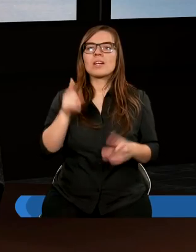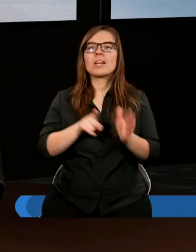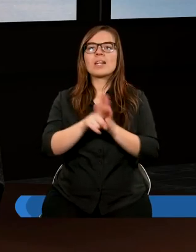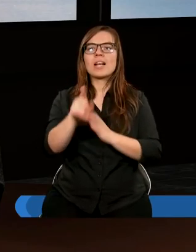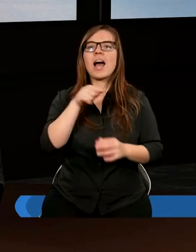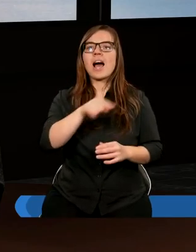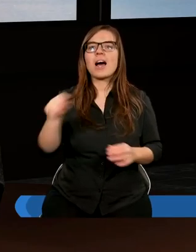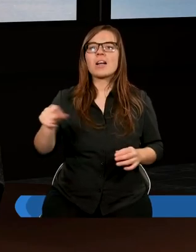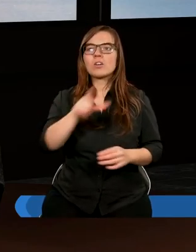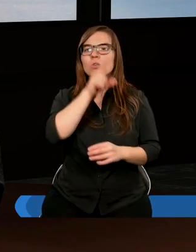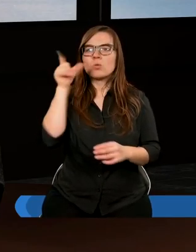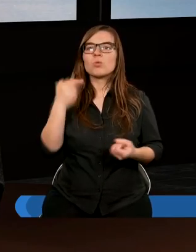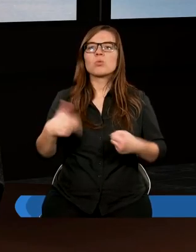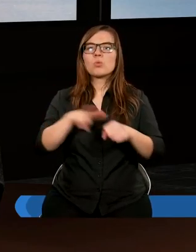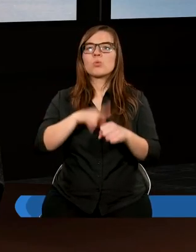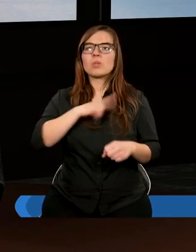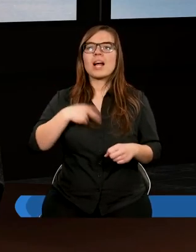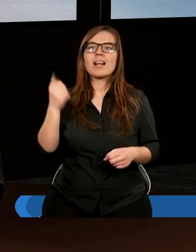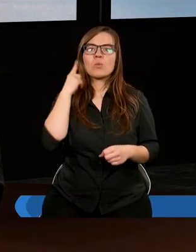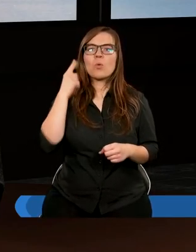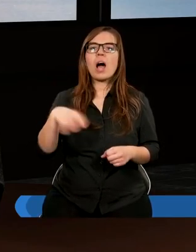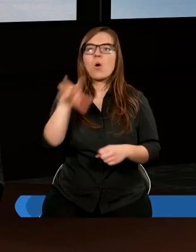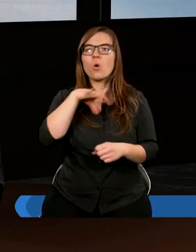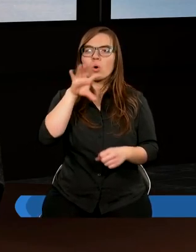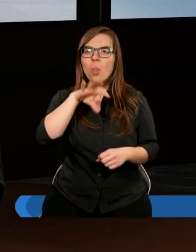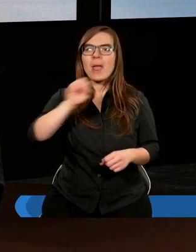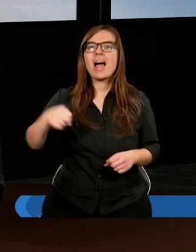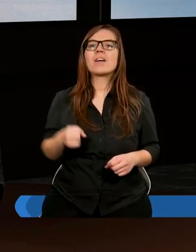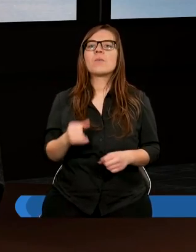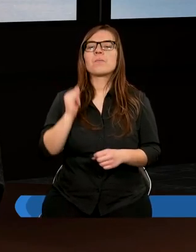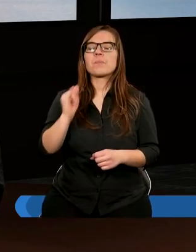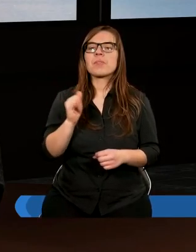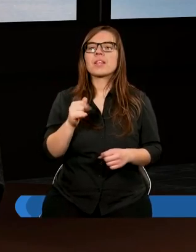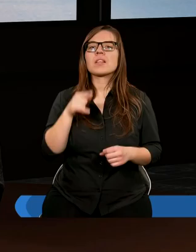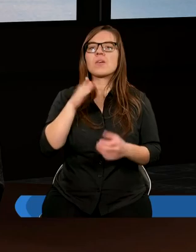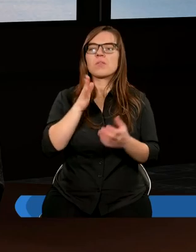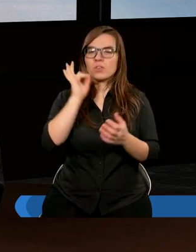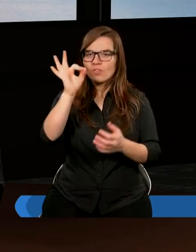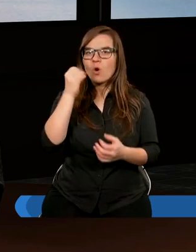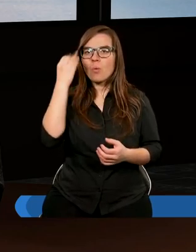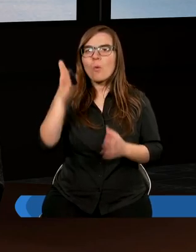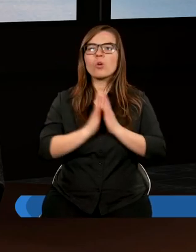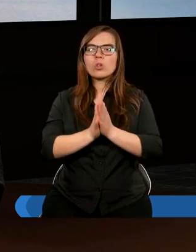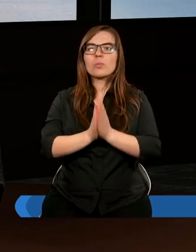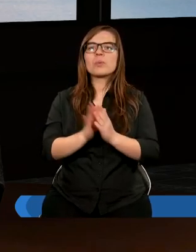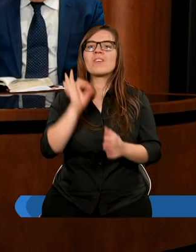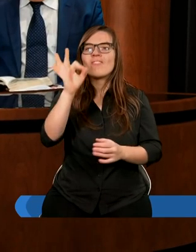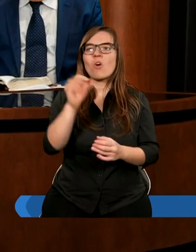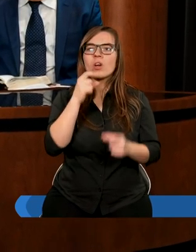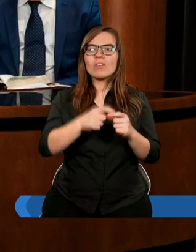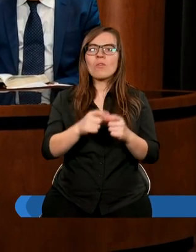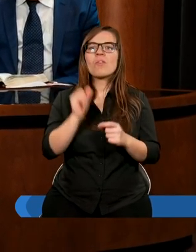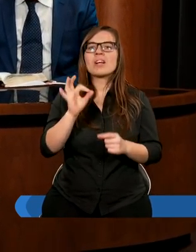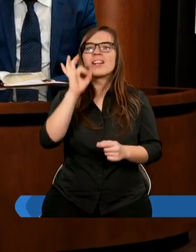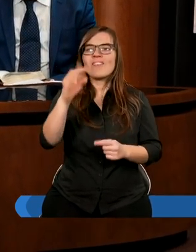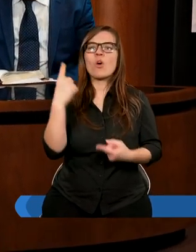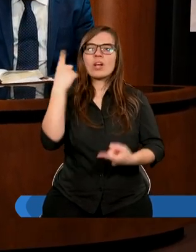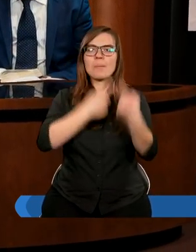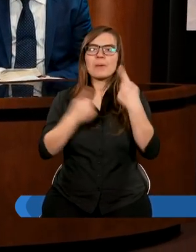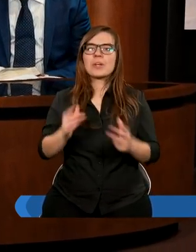dla nas teraz i dla tych, którzy nas słuchają, oglądają. Daj nam, Panie proszę, Twoją mądrość, Twoje słowa i Twoje